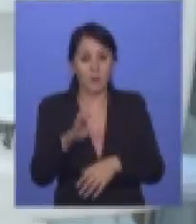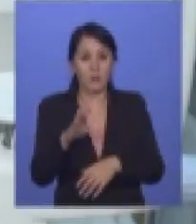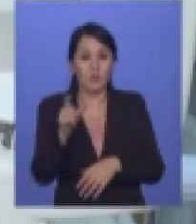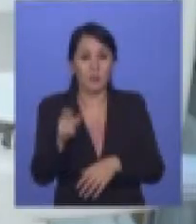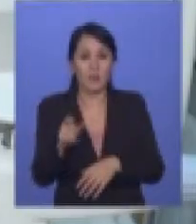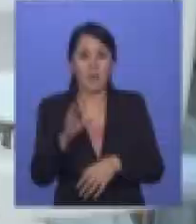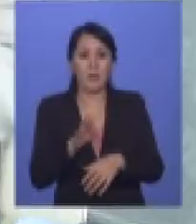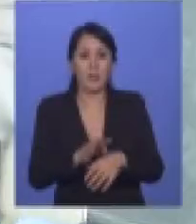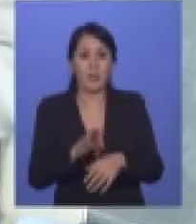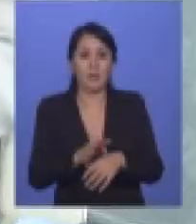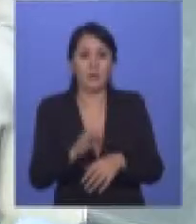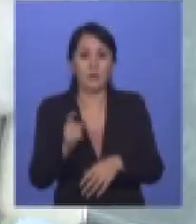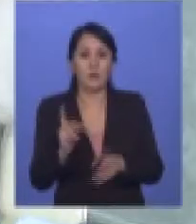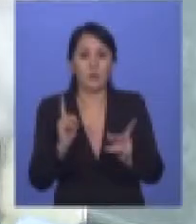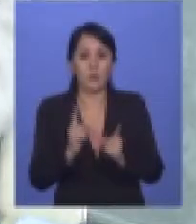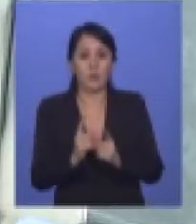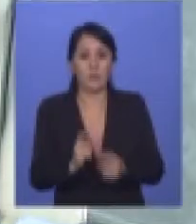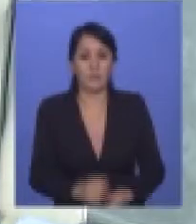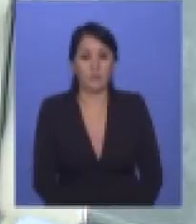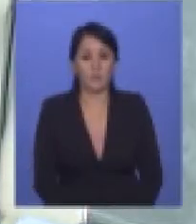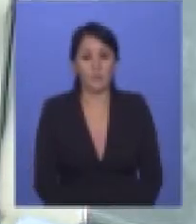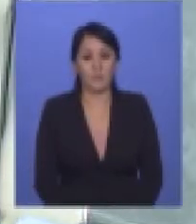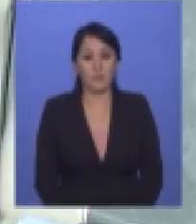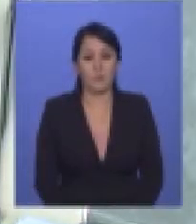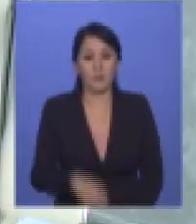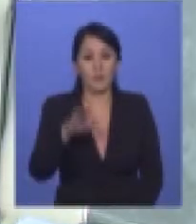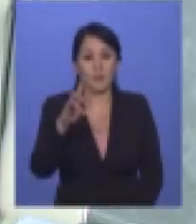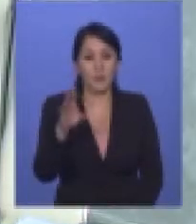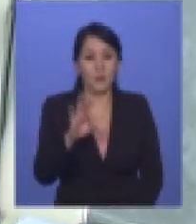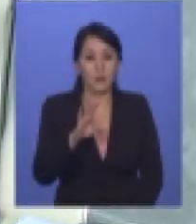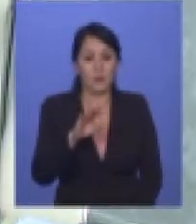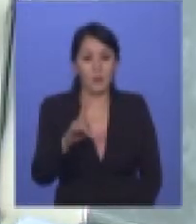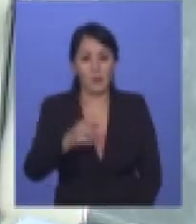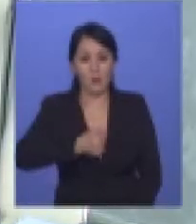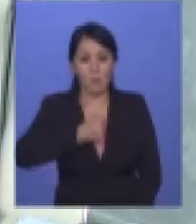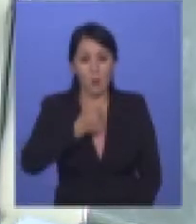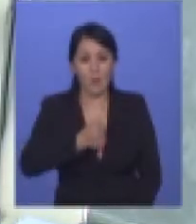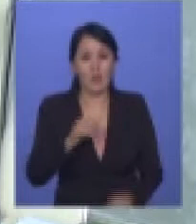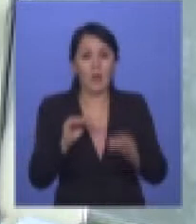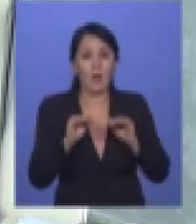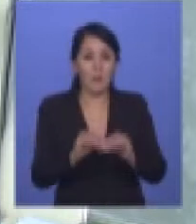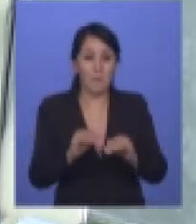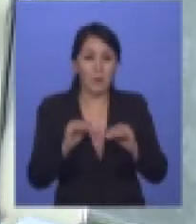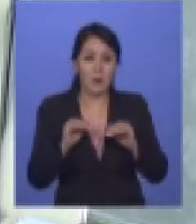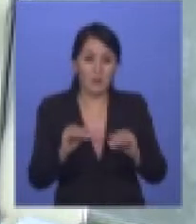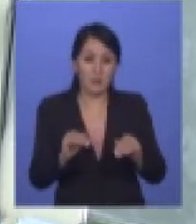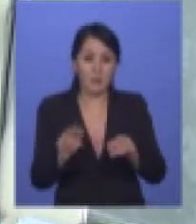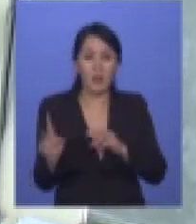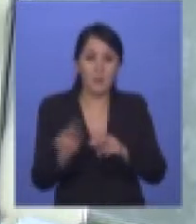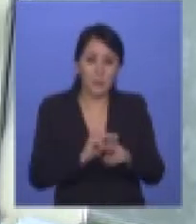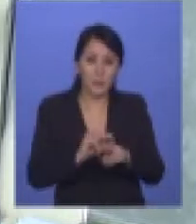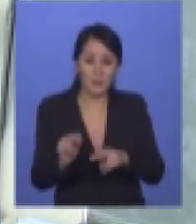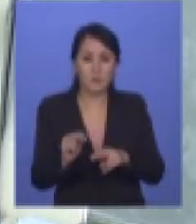науқасты қабылдапты. Центр глаза Айнакөз оказывает. Айнакөз орталығы ересектер мен балаларға стационарлық